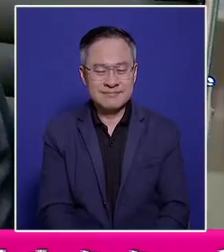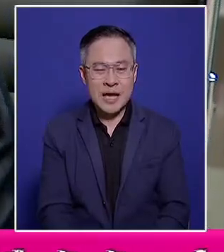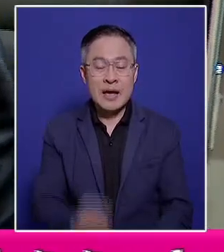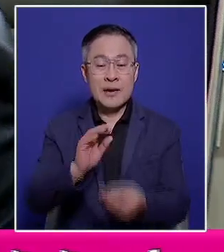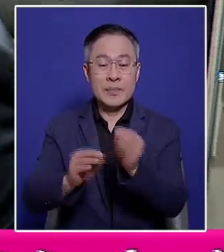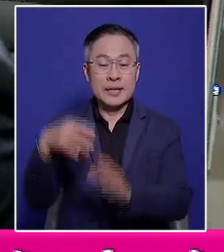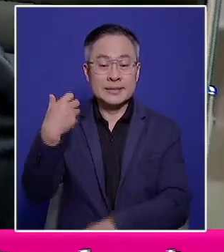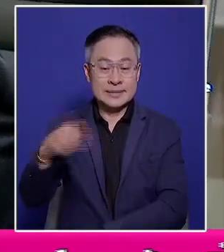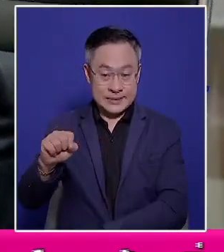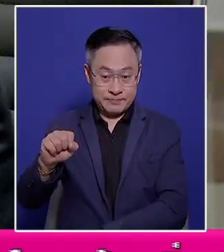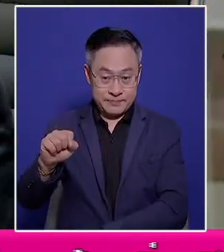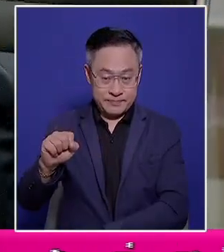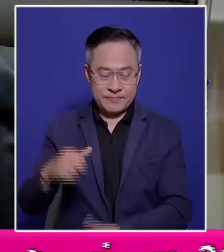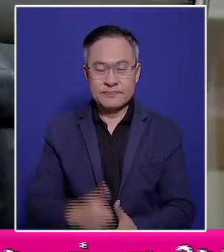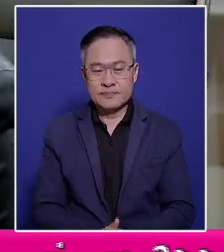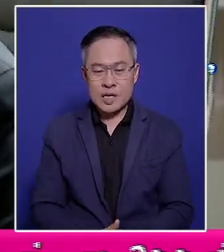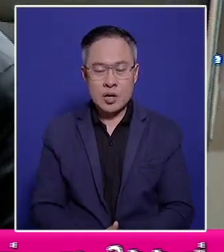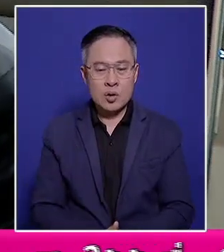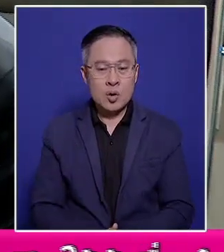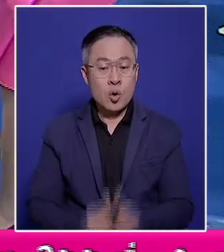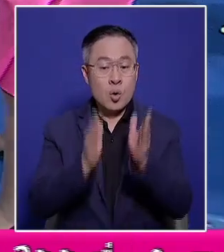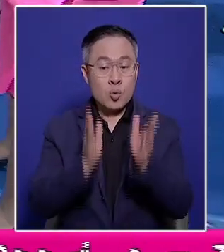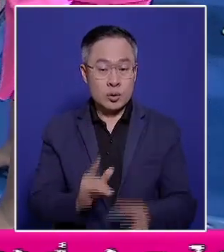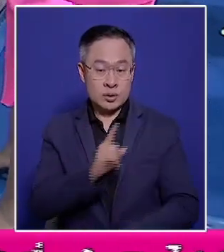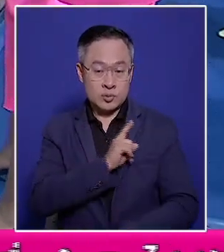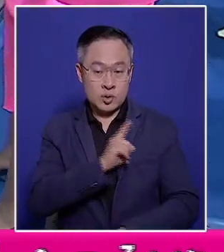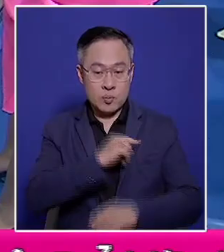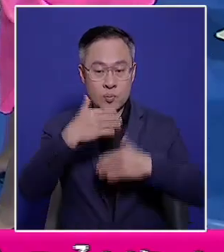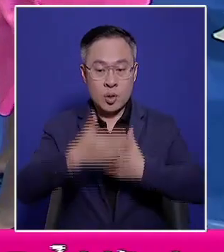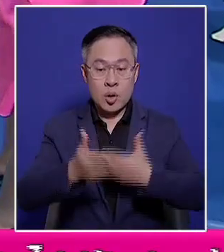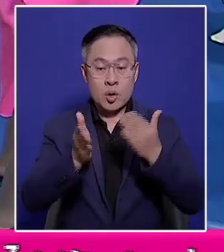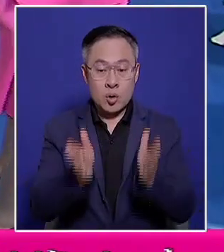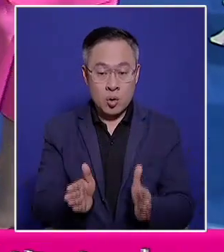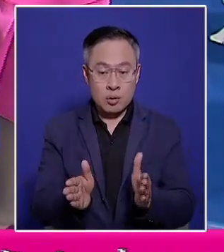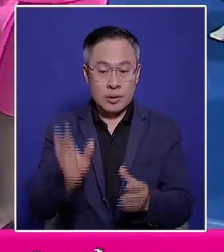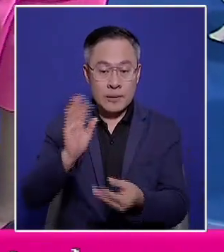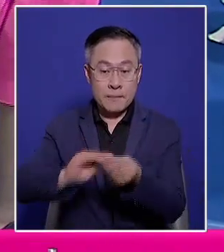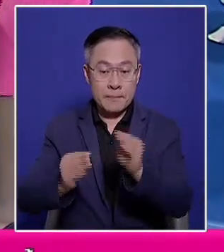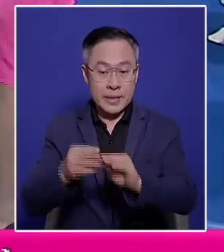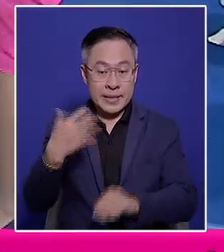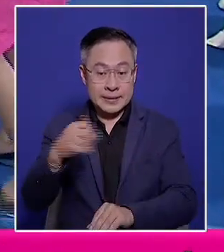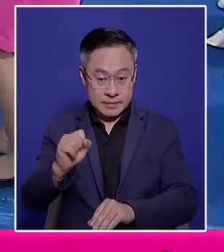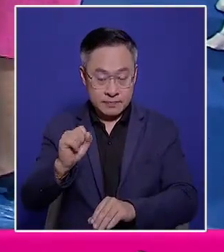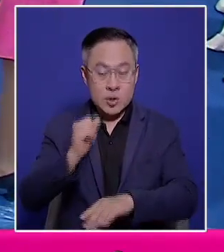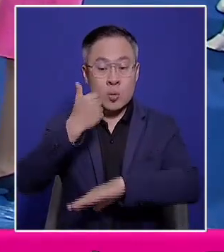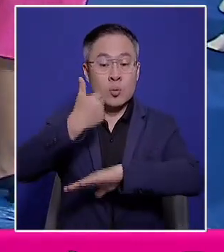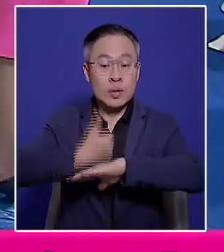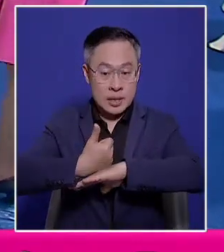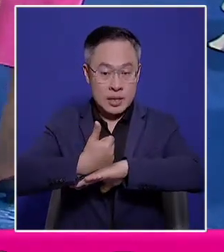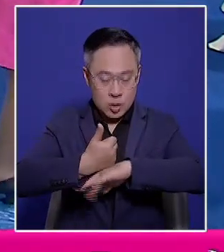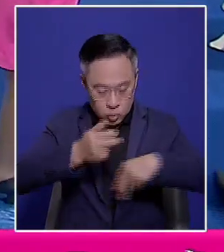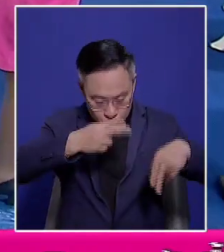หมายเลข10พนักงานนำกล่องลูกบอลยางหมายเลข10เพื่อให้ประธานกรรม